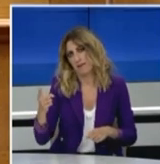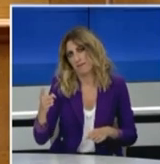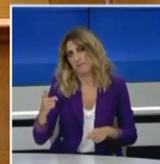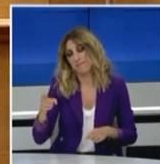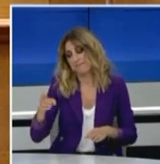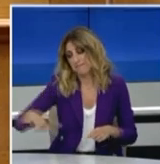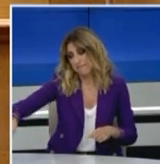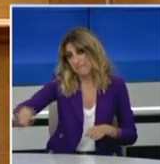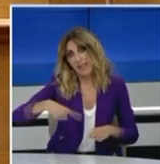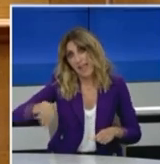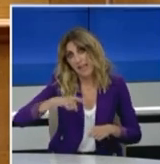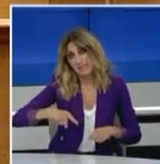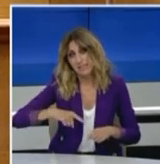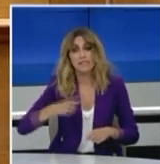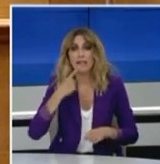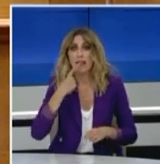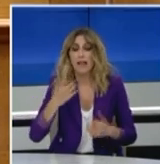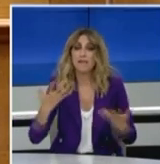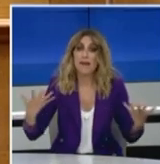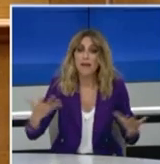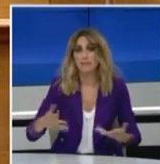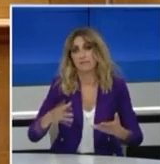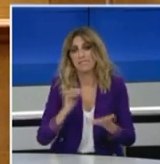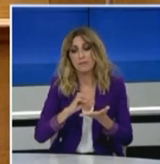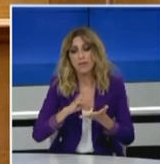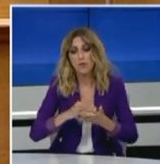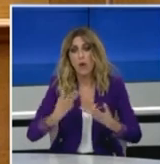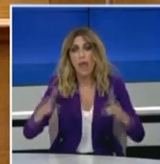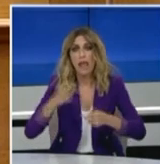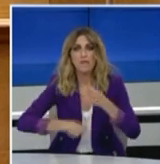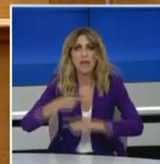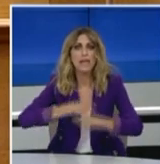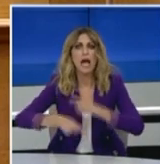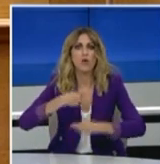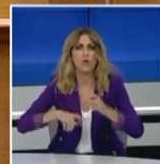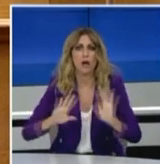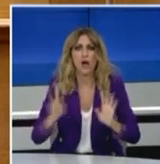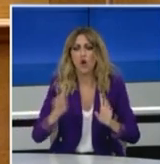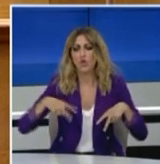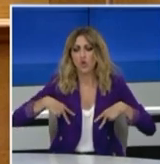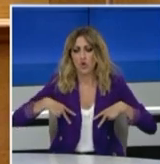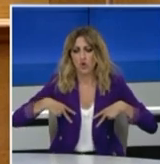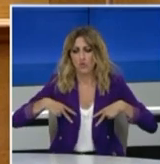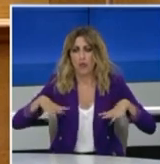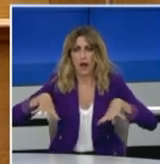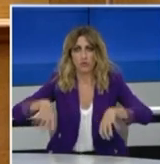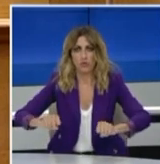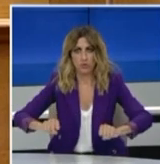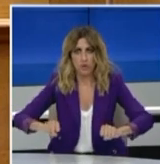θεός της ελεύθερης αγοράς, φανέρωσε όχι μόνο τον παρασιτικό, αλλά και τον